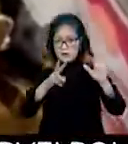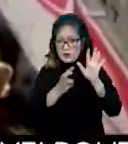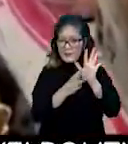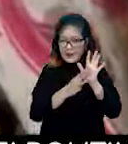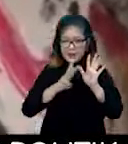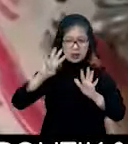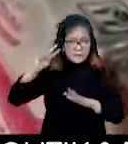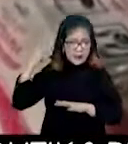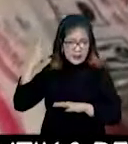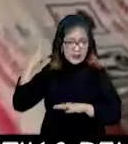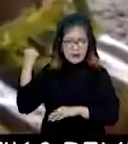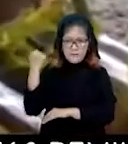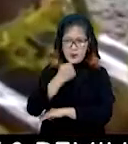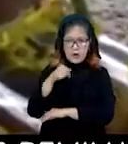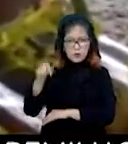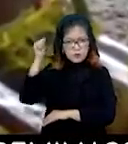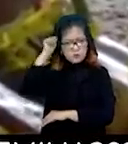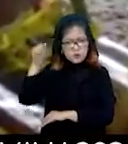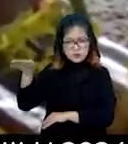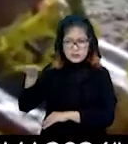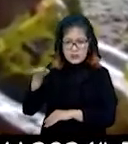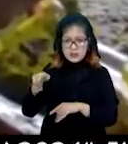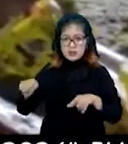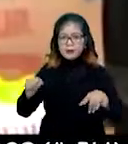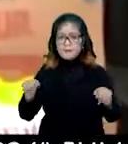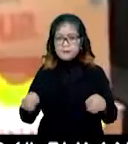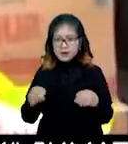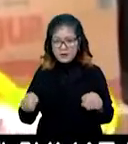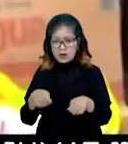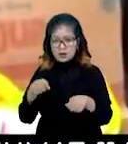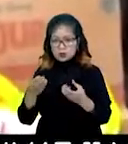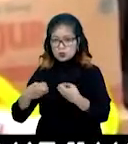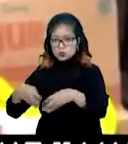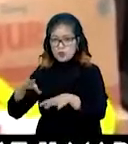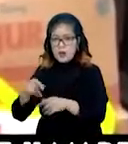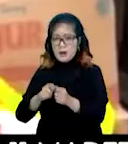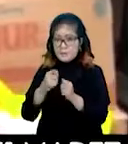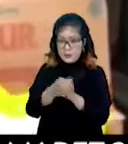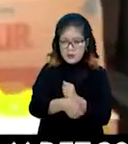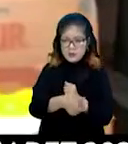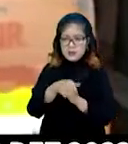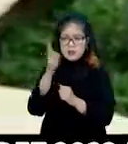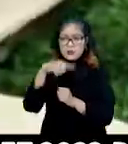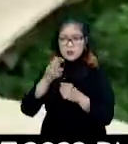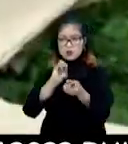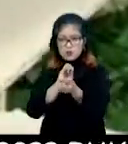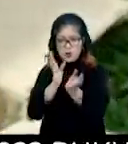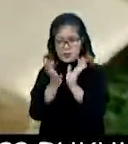Pelaku seorang wanita berinisial Z mengaku minyak tersebut hasil sisa penjualan yang dibeli dari sales di Surabaya, Jawa Timur.